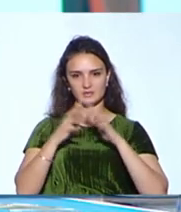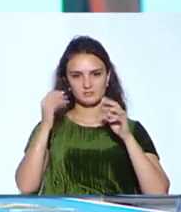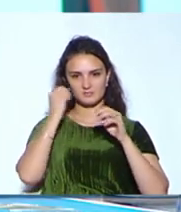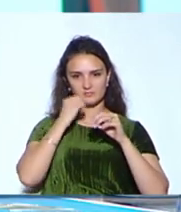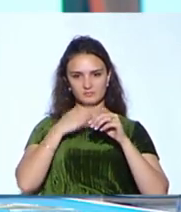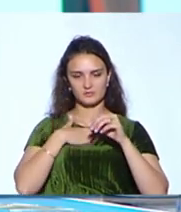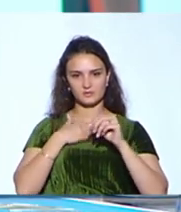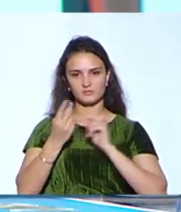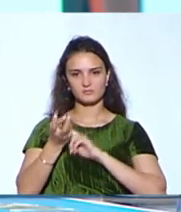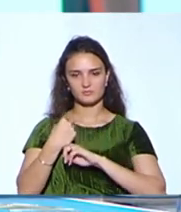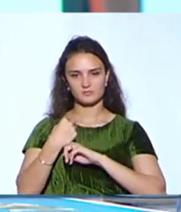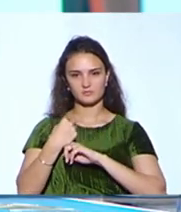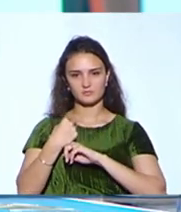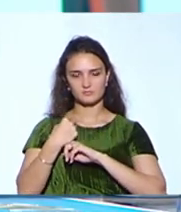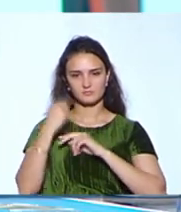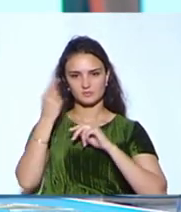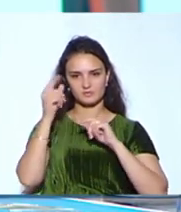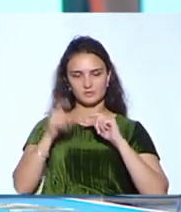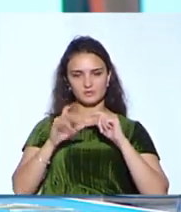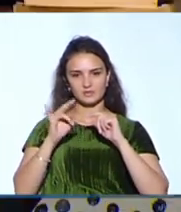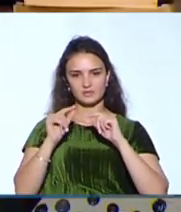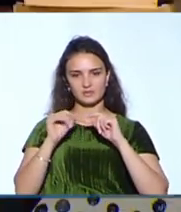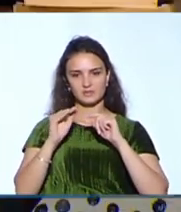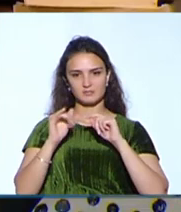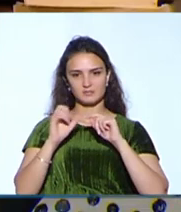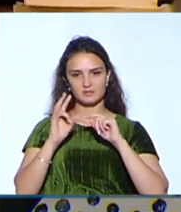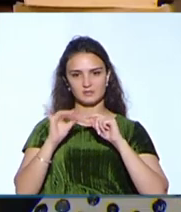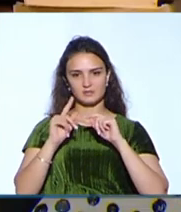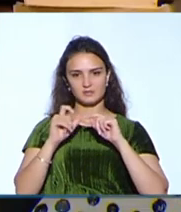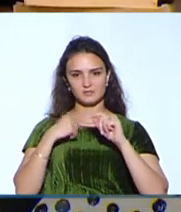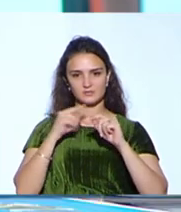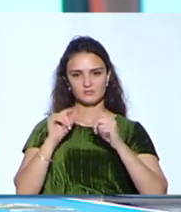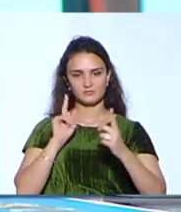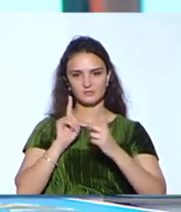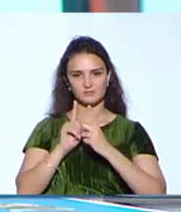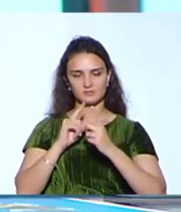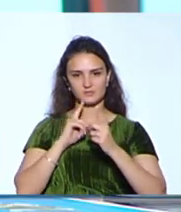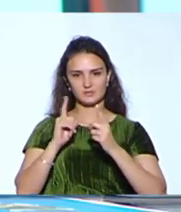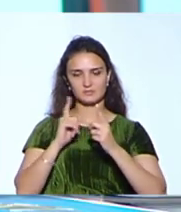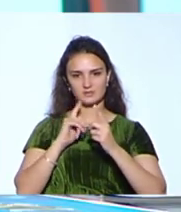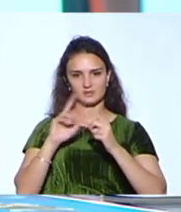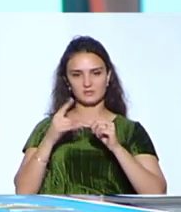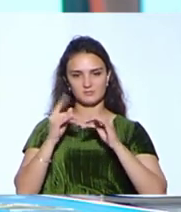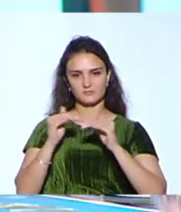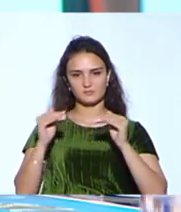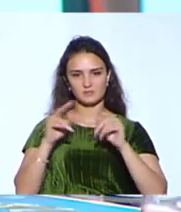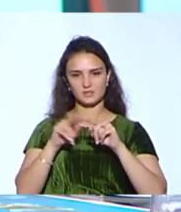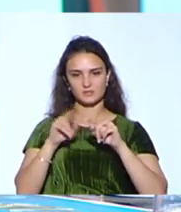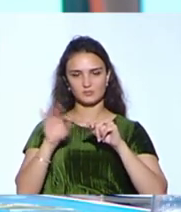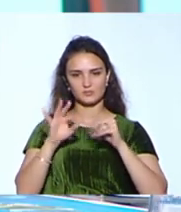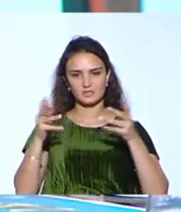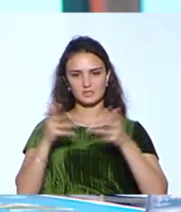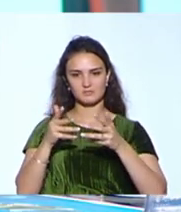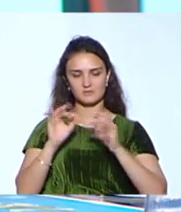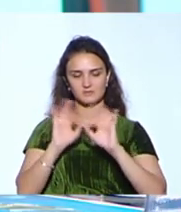მადლობა ჩვენთან სტუმრობისთვის. ფსიქოლოგი ნათია ფანჯიკიძე იყო ჩვენი სტუმარი. ჩვენ ორ შაბათ შევხვდებით ერთმანეთს და ბავშვების საშემოდგომო